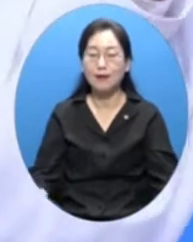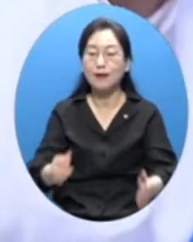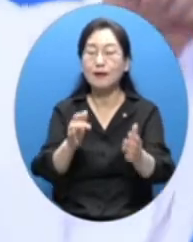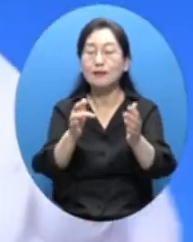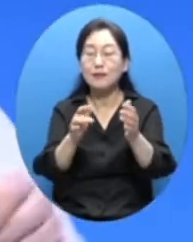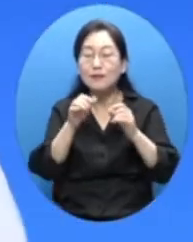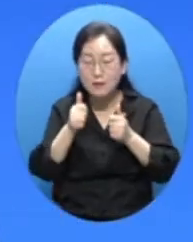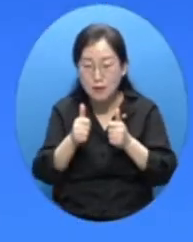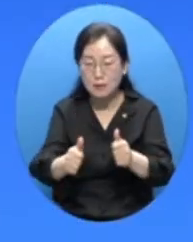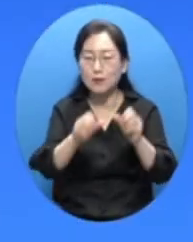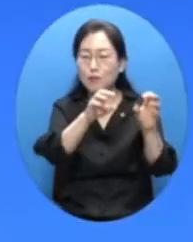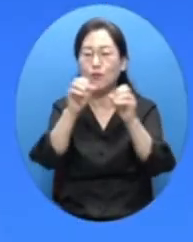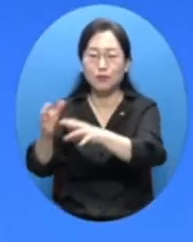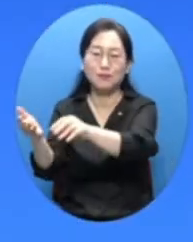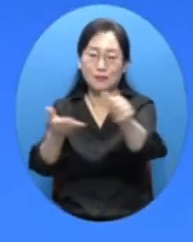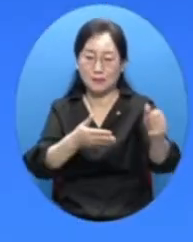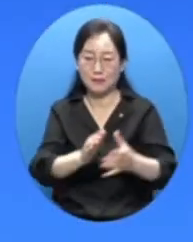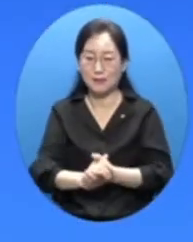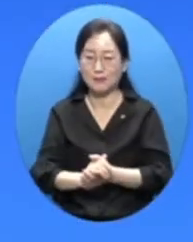예수님께서 복음을 전해야 되는 것입니다.